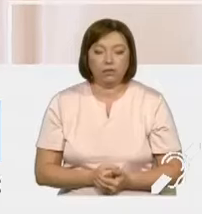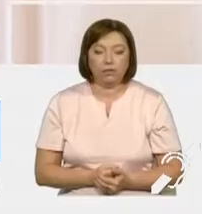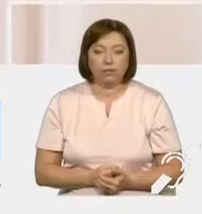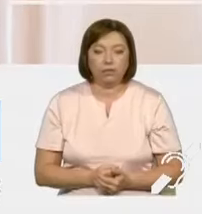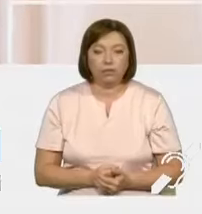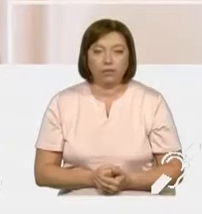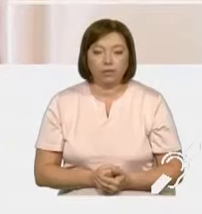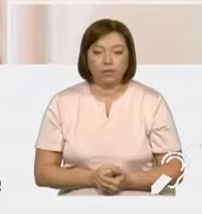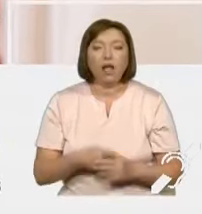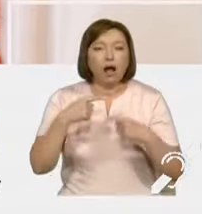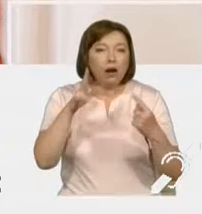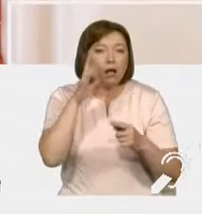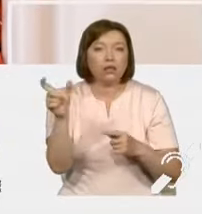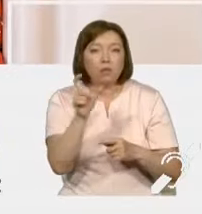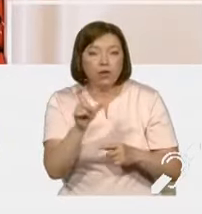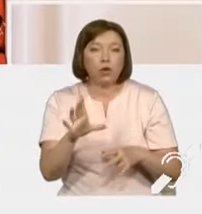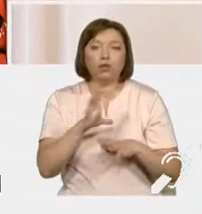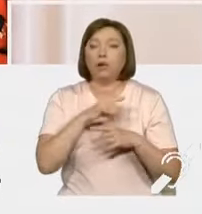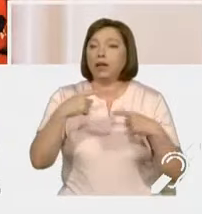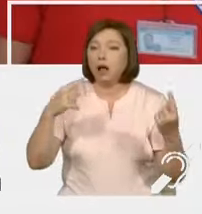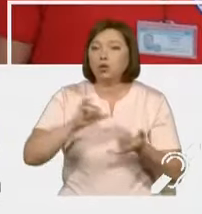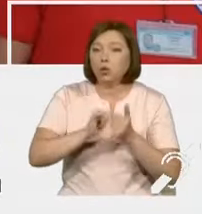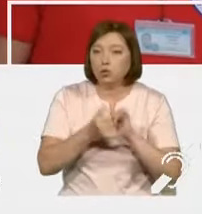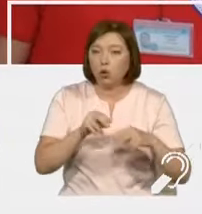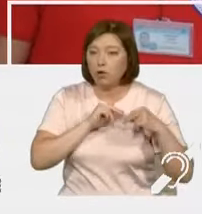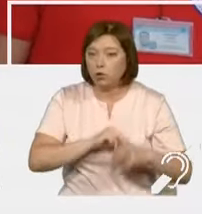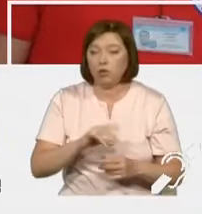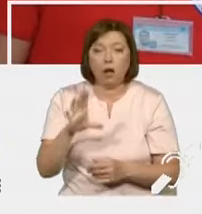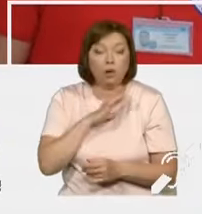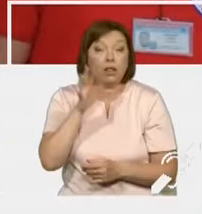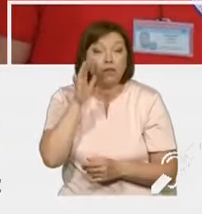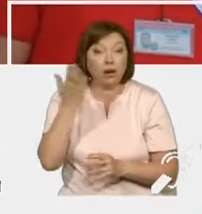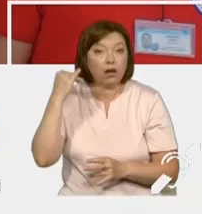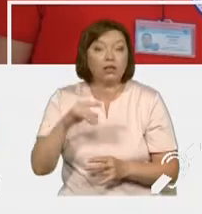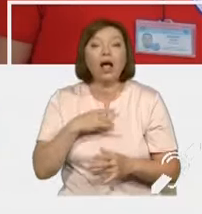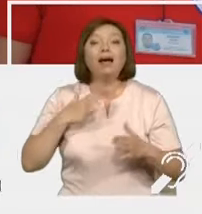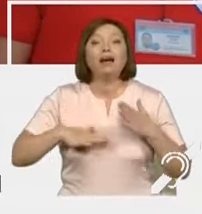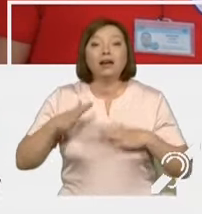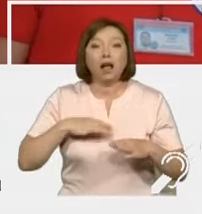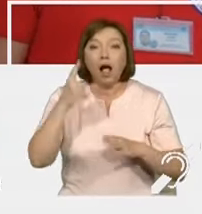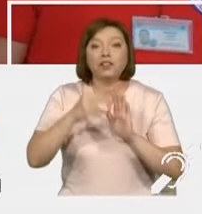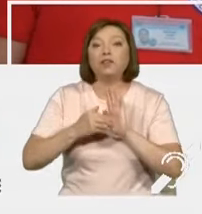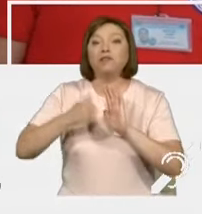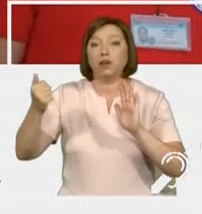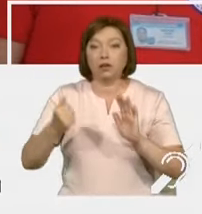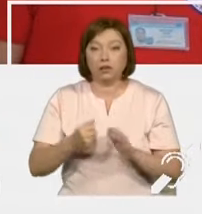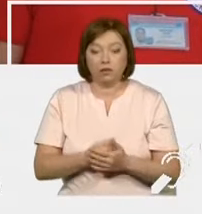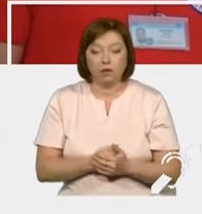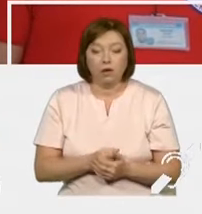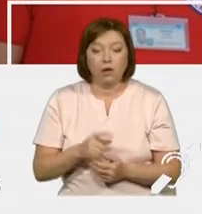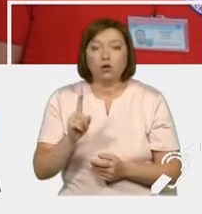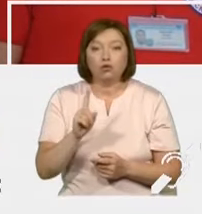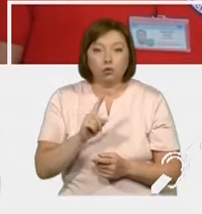perioade, cu diferite condiții de muncă. Erau timpuri când ne bucuram de o solicitare pentru că avem posibilitatea